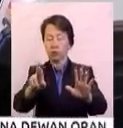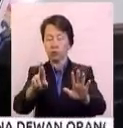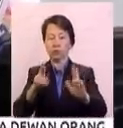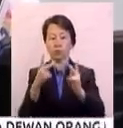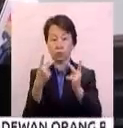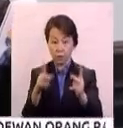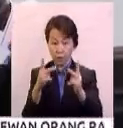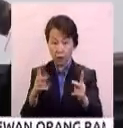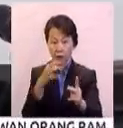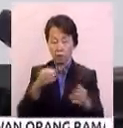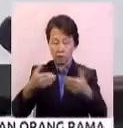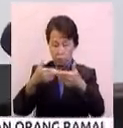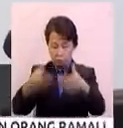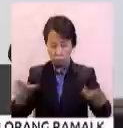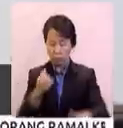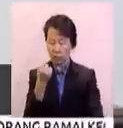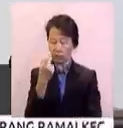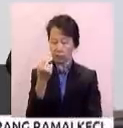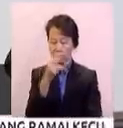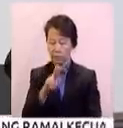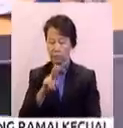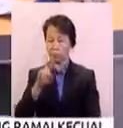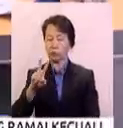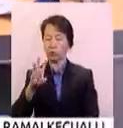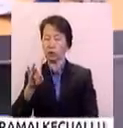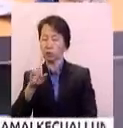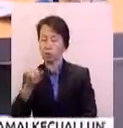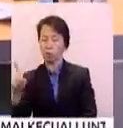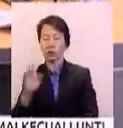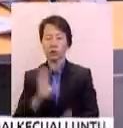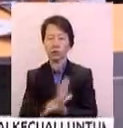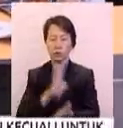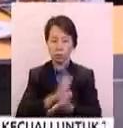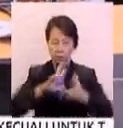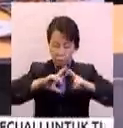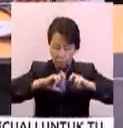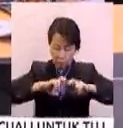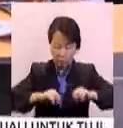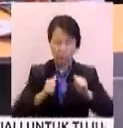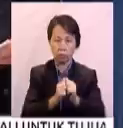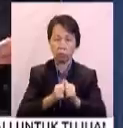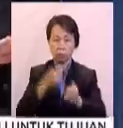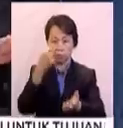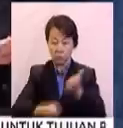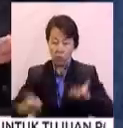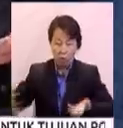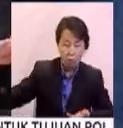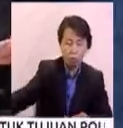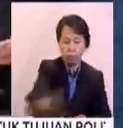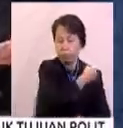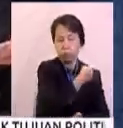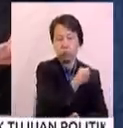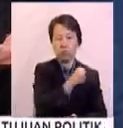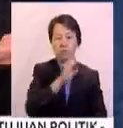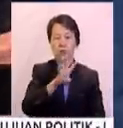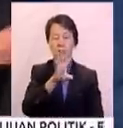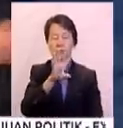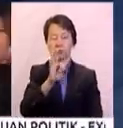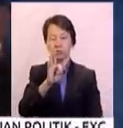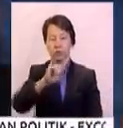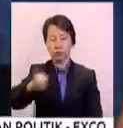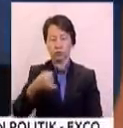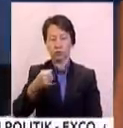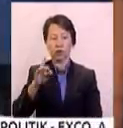premis dan telah membuka 11,281 kertas siasatan dengan nilai rampasan lebih